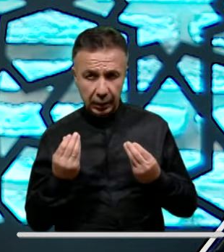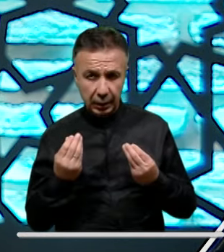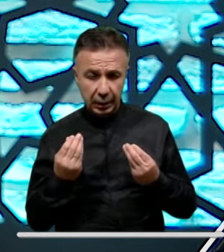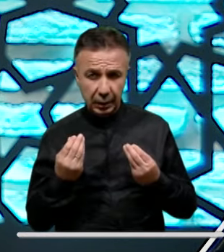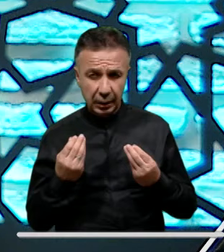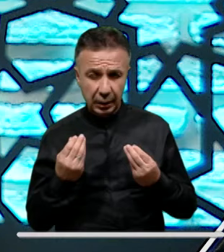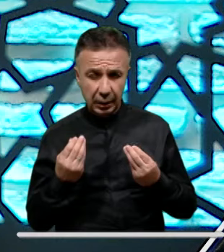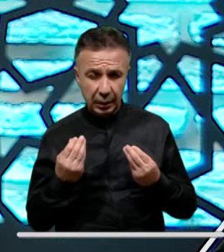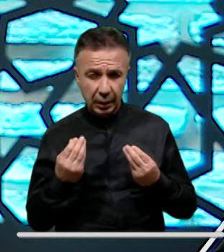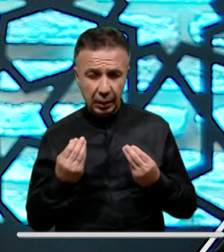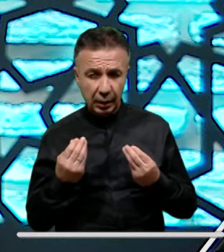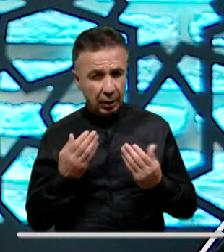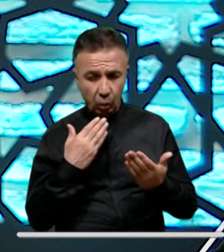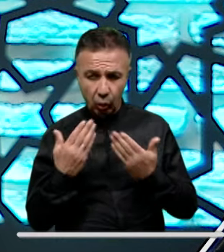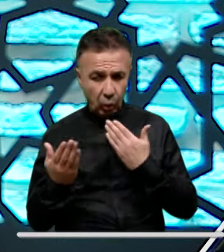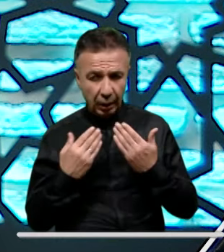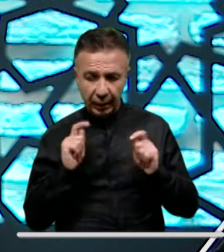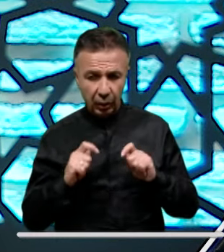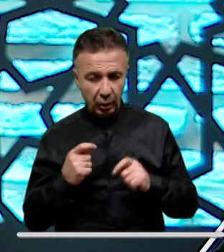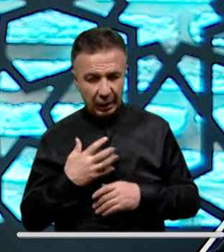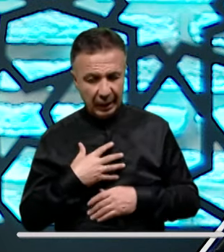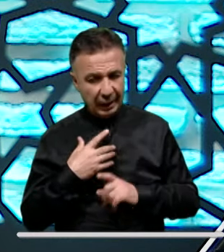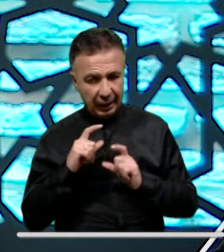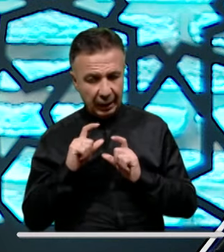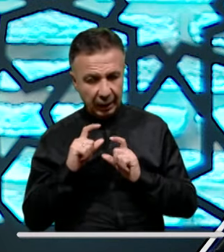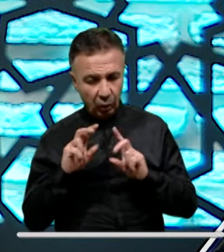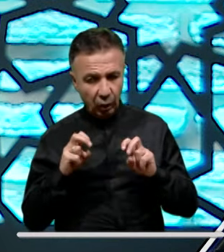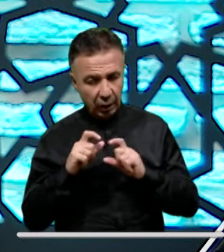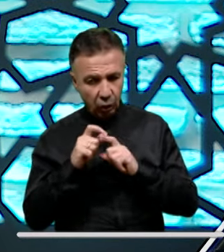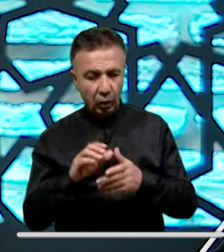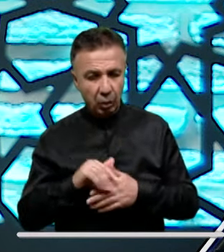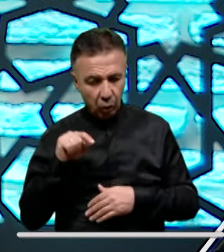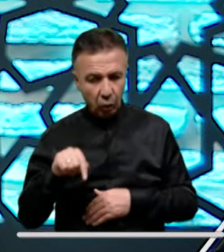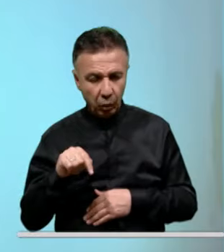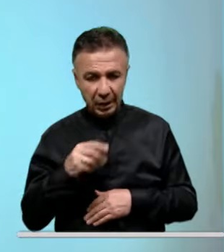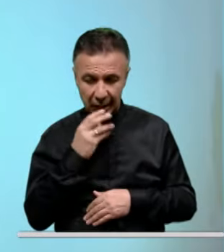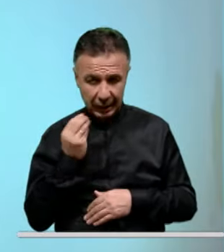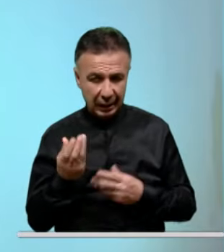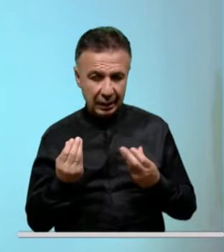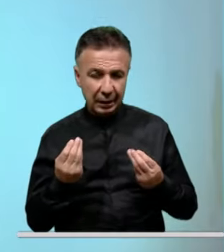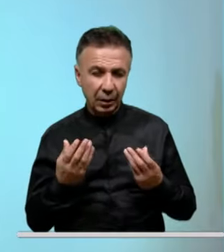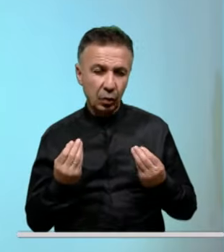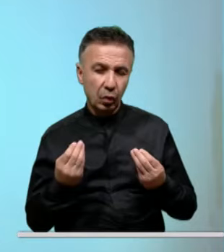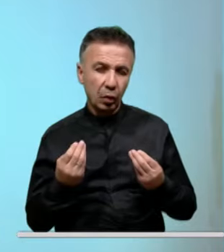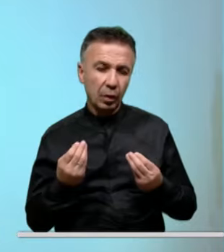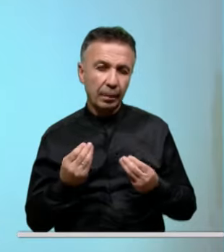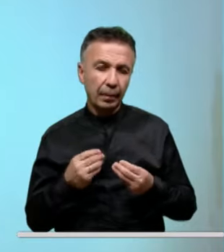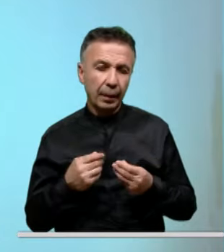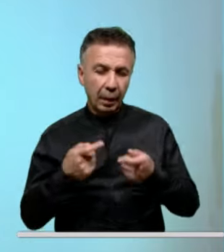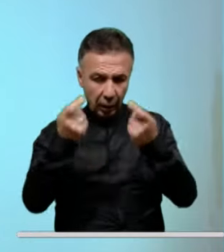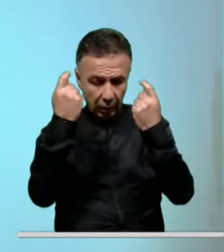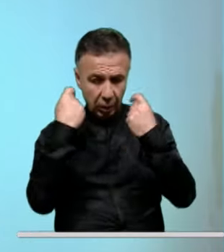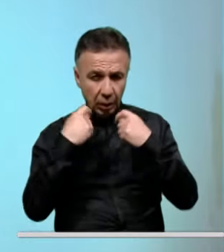muhatap oluyorum. İşim gereği dini manada bazı soruları oluyor. Hı hı. Ve günümüzdeki gençlerde de çokça tesettür